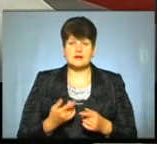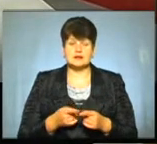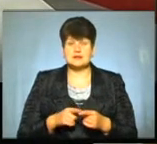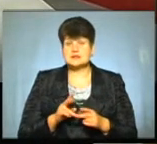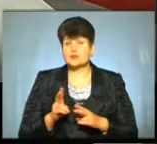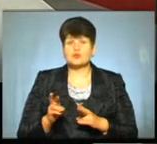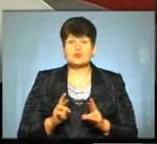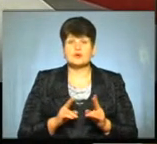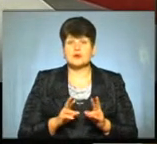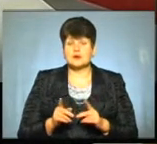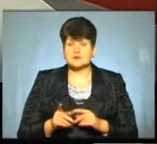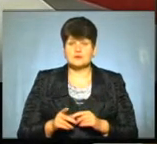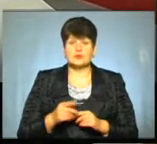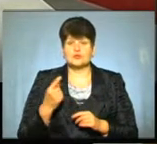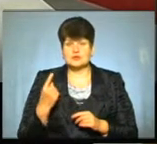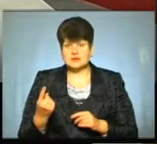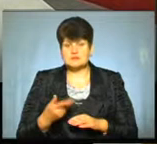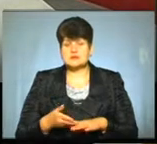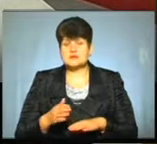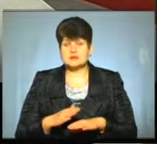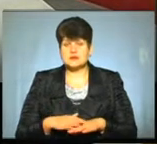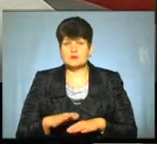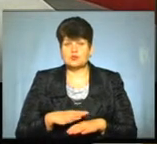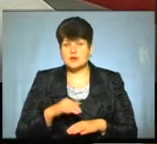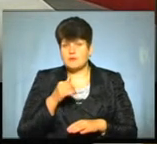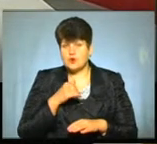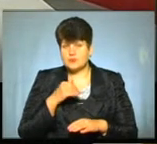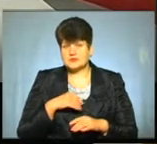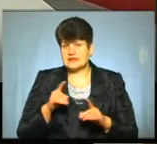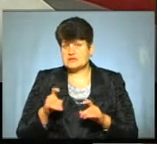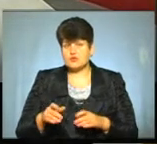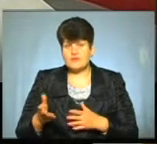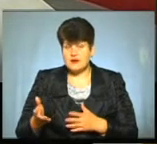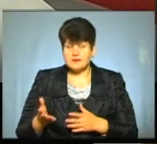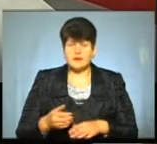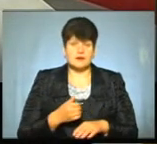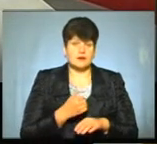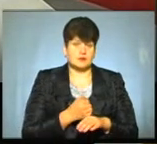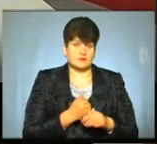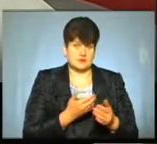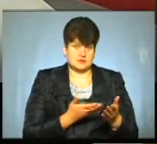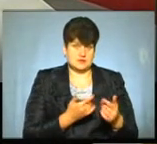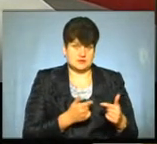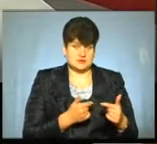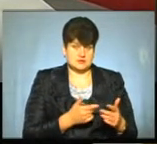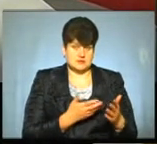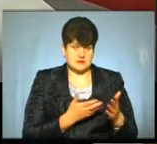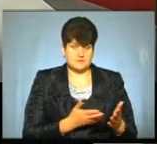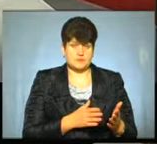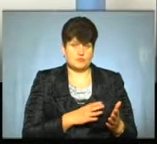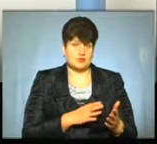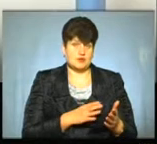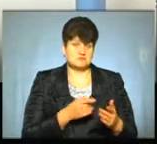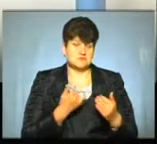це як для кого? Для одних, можливо, складніше було пробне тестування, а основна сесія, як ми